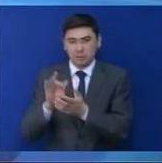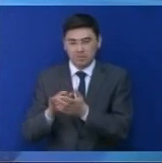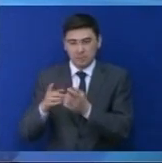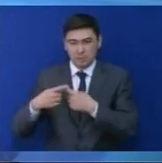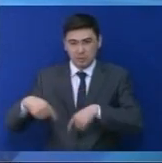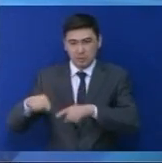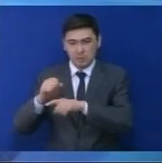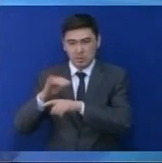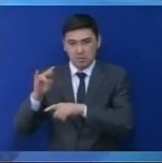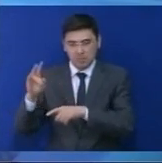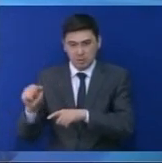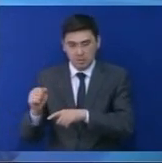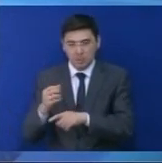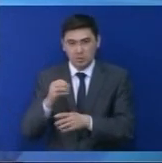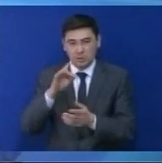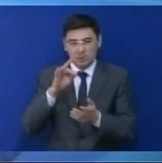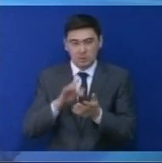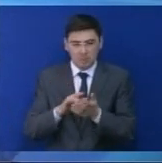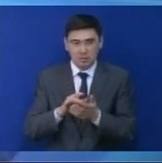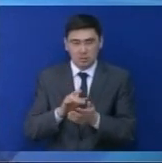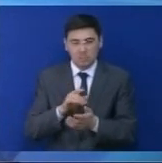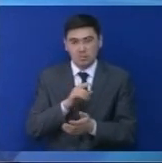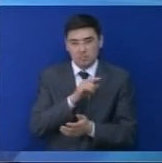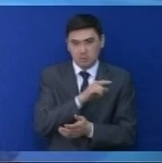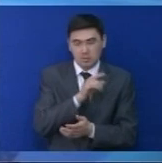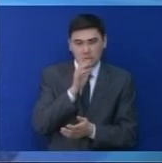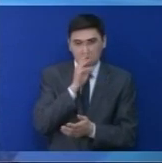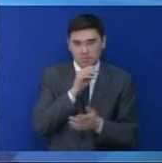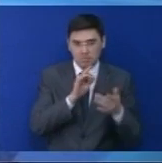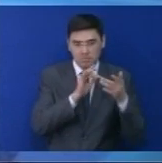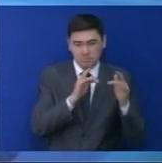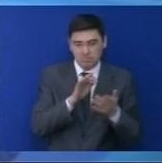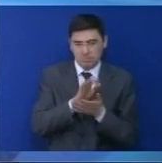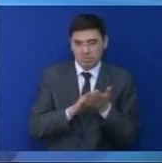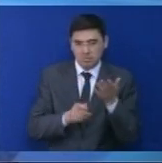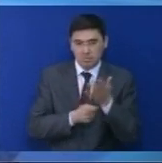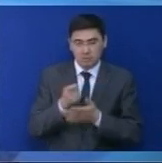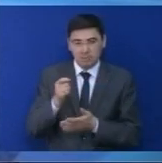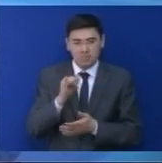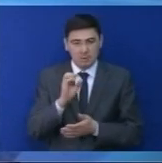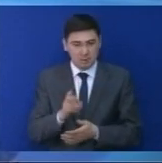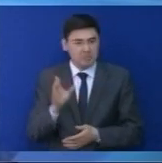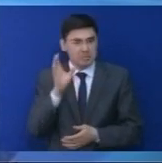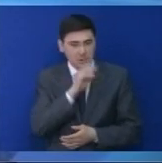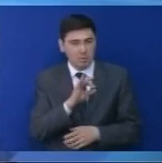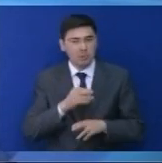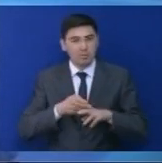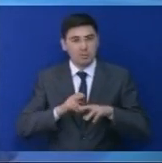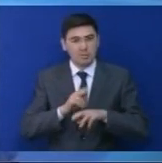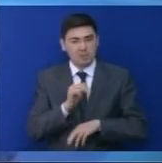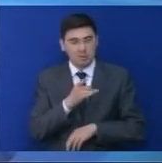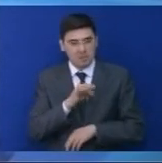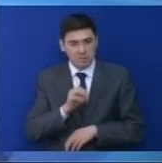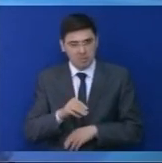и Международный арбитражный центр в электронном виде. Об этом сообщил управляющий Международным финансовым центром Кайрат Келимбетов. Глава